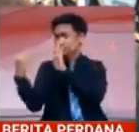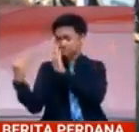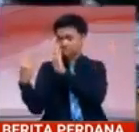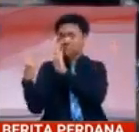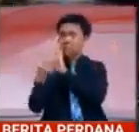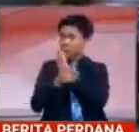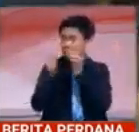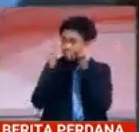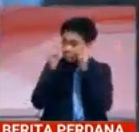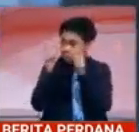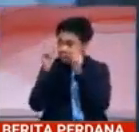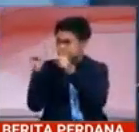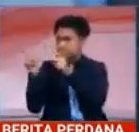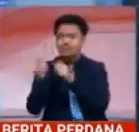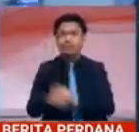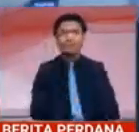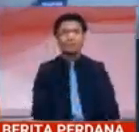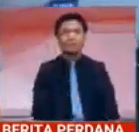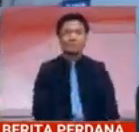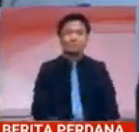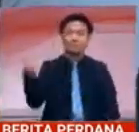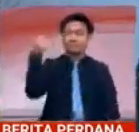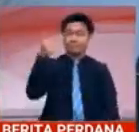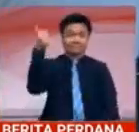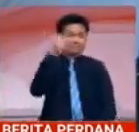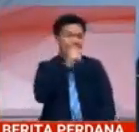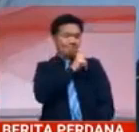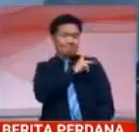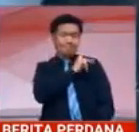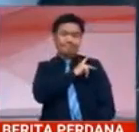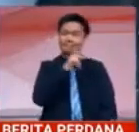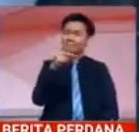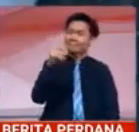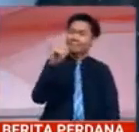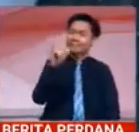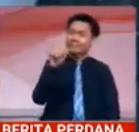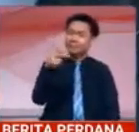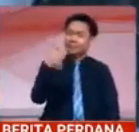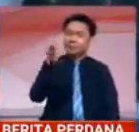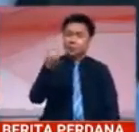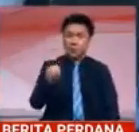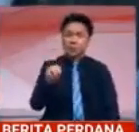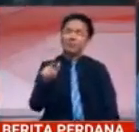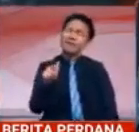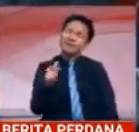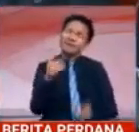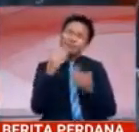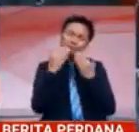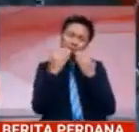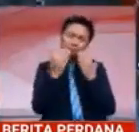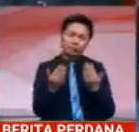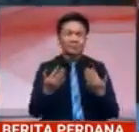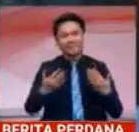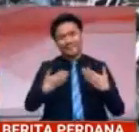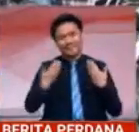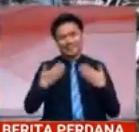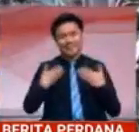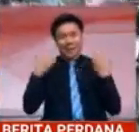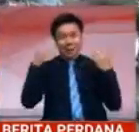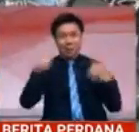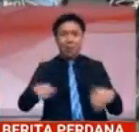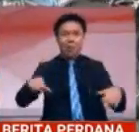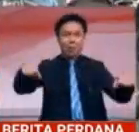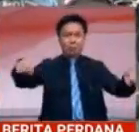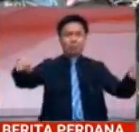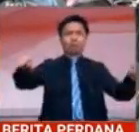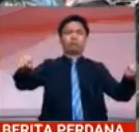awareness. Sementara itu, Ketua Konvoi Nur Isyam Abu Bakar meluahkan rasa gembira di atas kebenaran